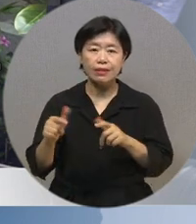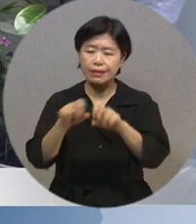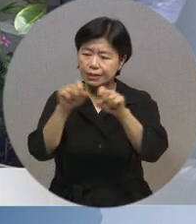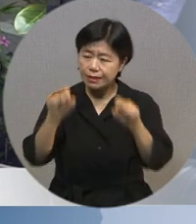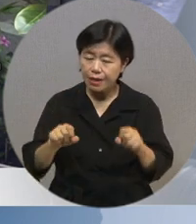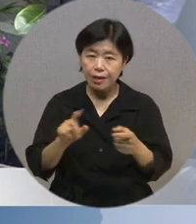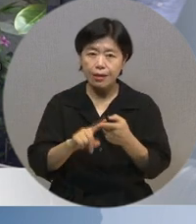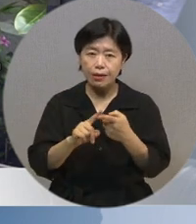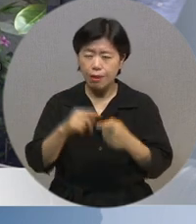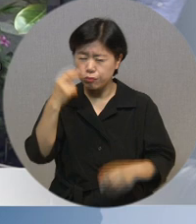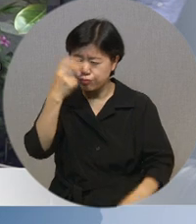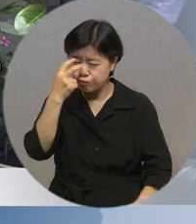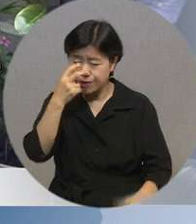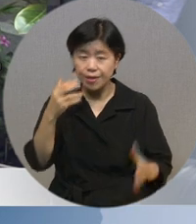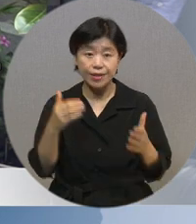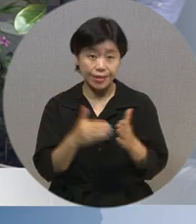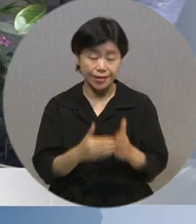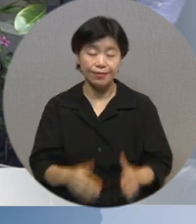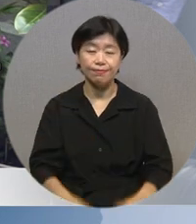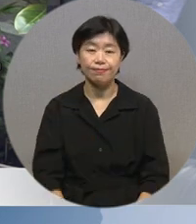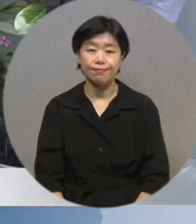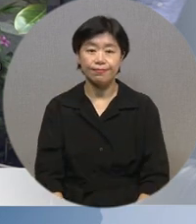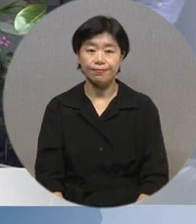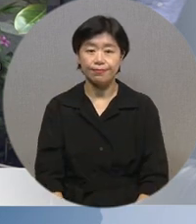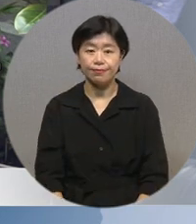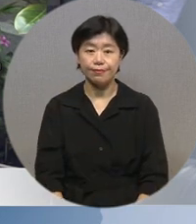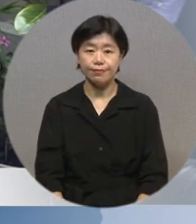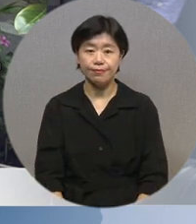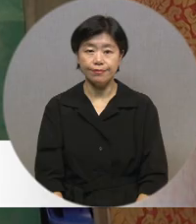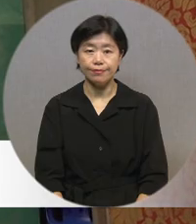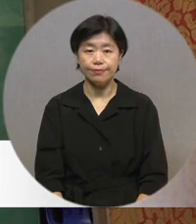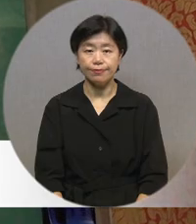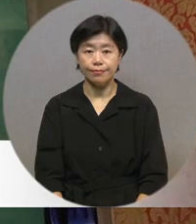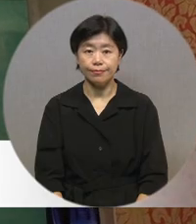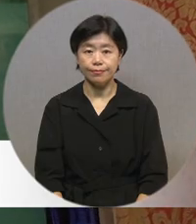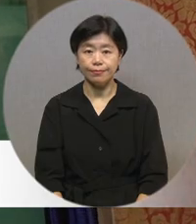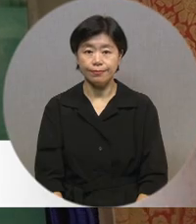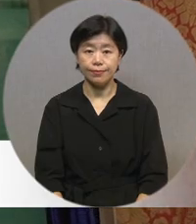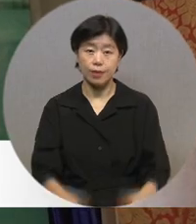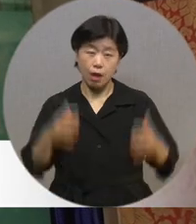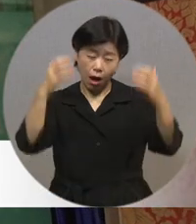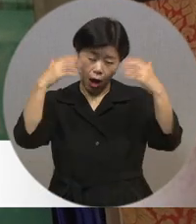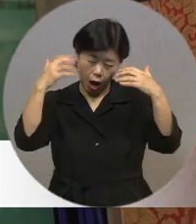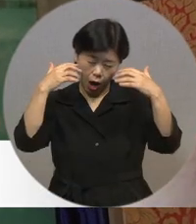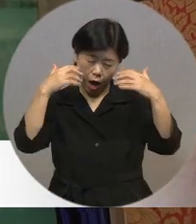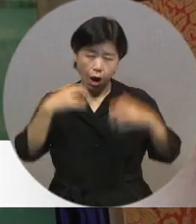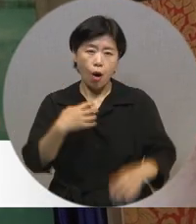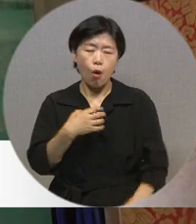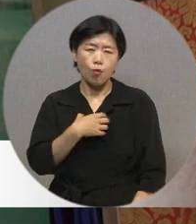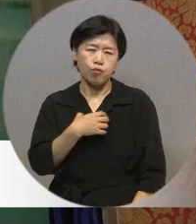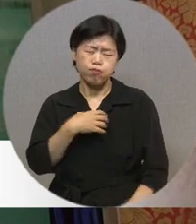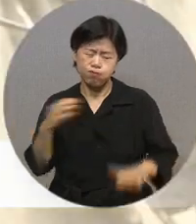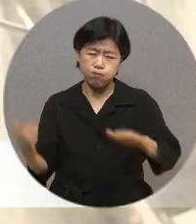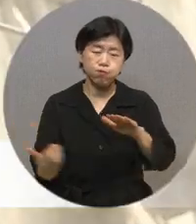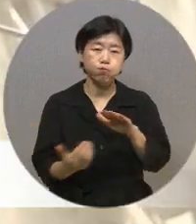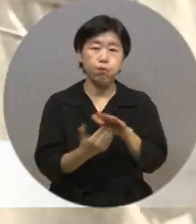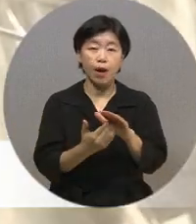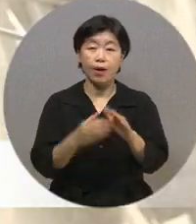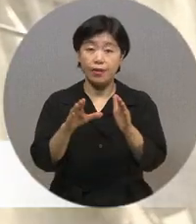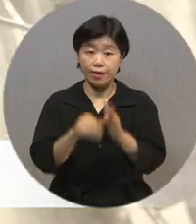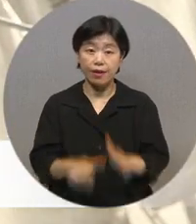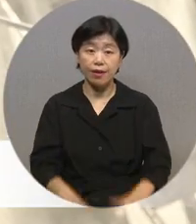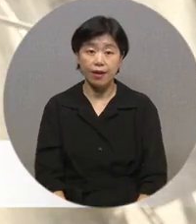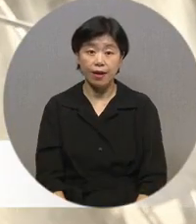대책 현장 점검에 나섰습니다. 박태진 기자입니다. 폭염 위기 단계가 최고 수준으로 격상됨에